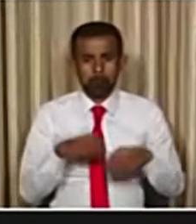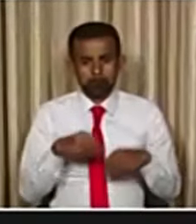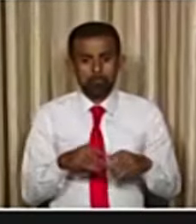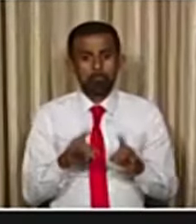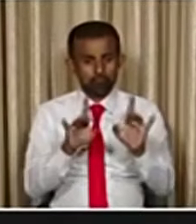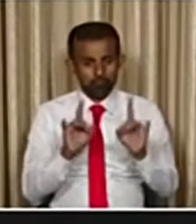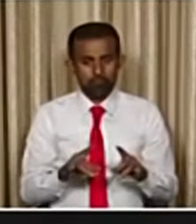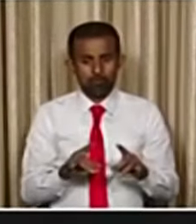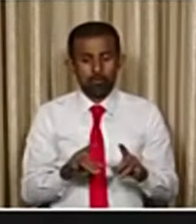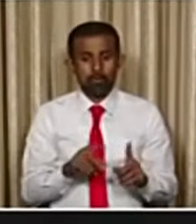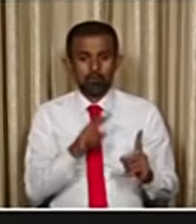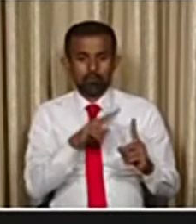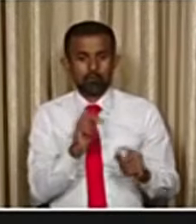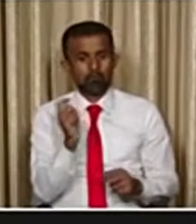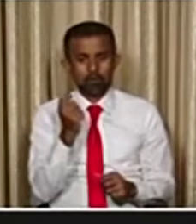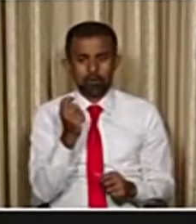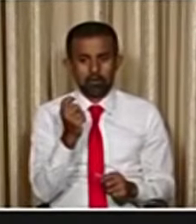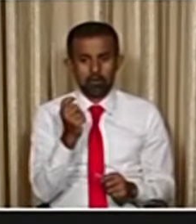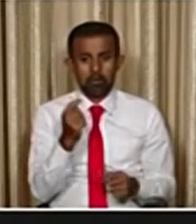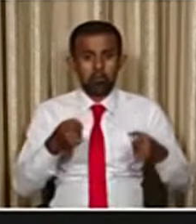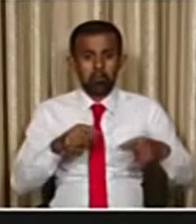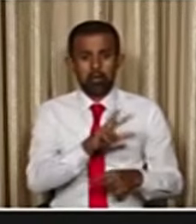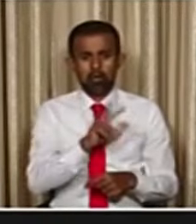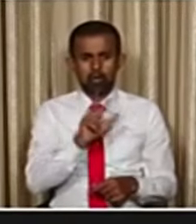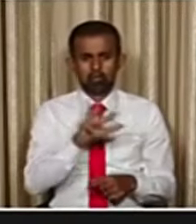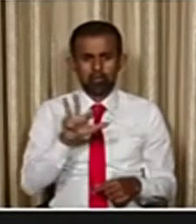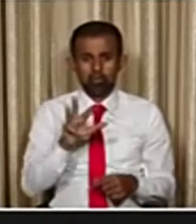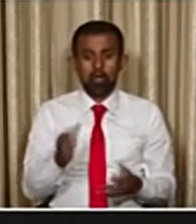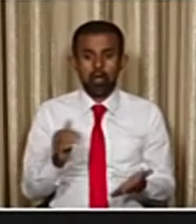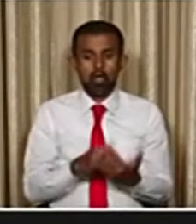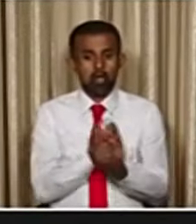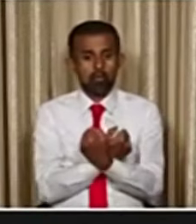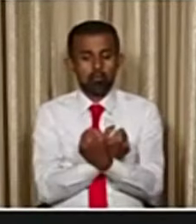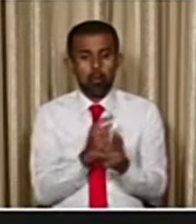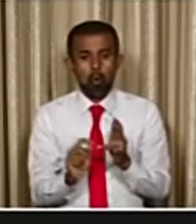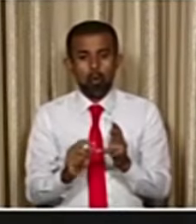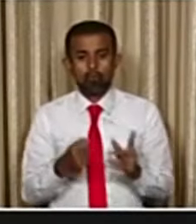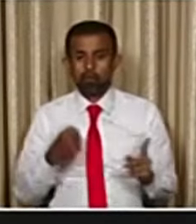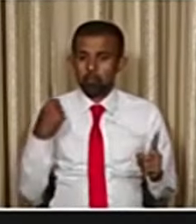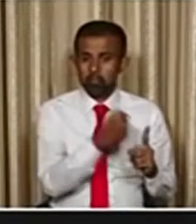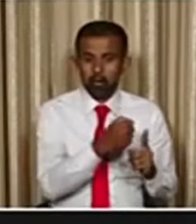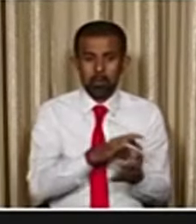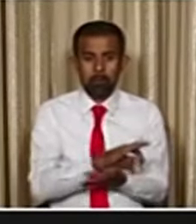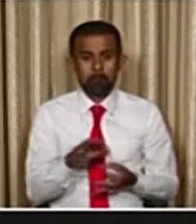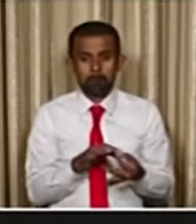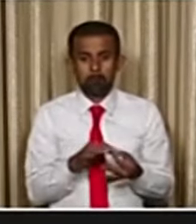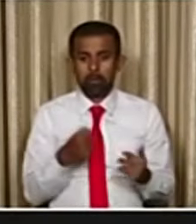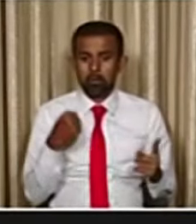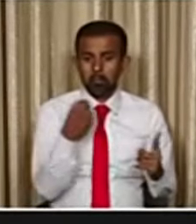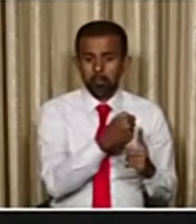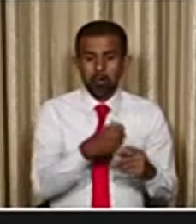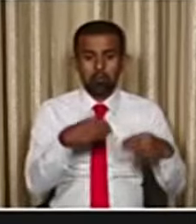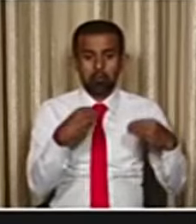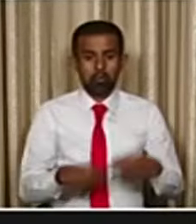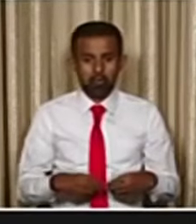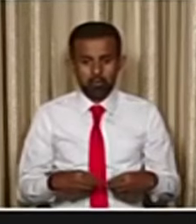ඒ විදිහම ඒ අය විශ්වාස කරා එයාට ජයග්‍රහණ ලැබෙයි කියලා. ඊට පස්සේ 89 මේ කාලේ නැවත පොලිසිය වලට ගහලා මේ ප්‍රජාතන්ත්‍රවාදී ව්‍යුහයට ගහලා